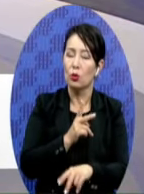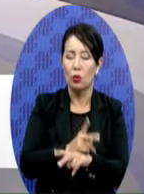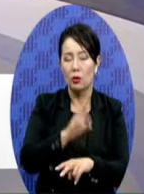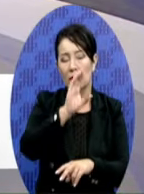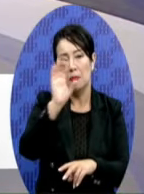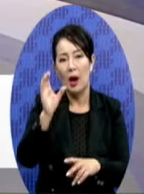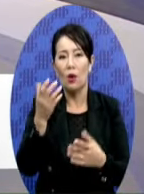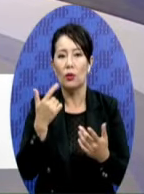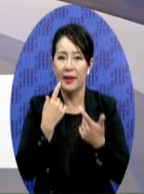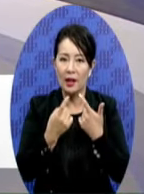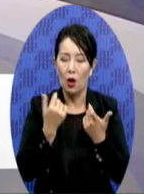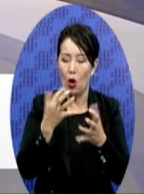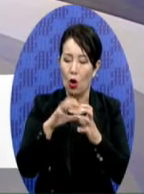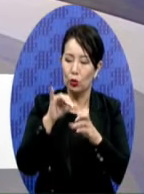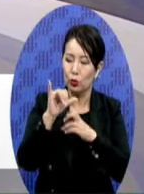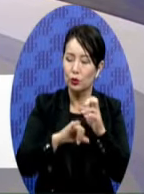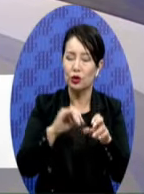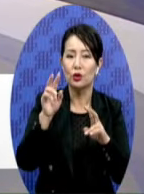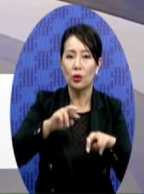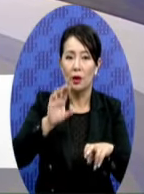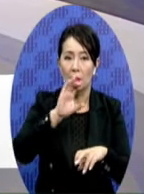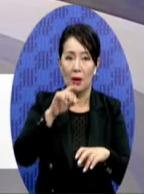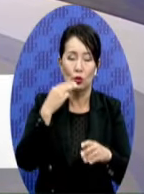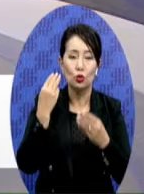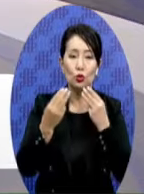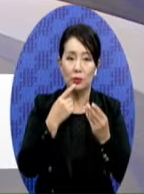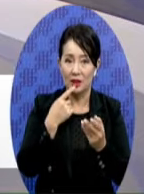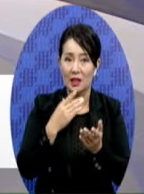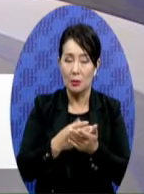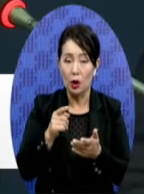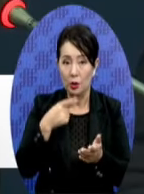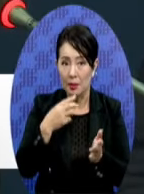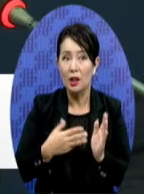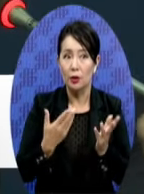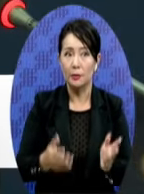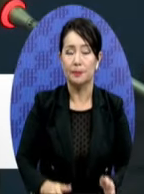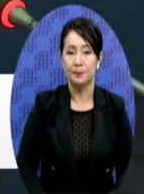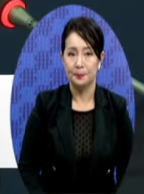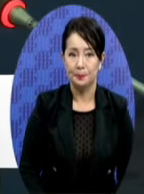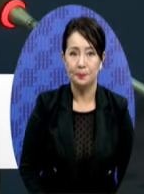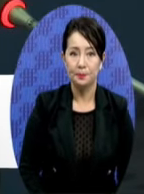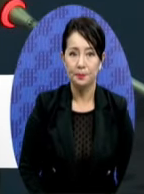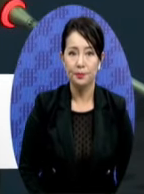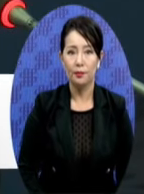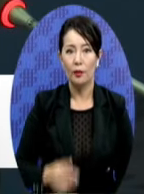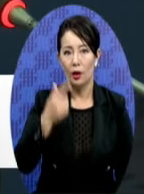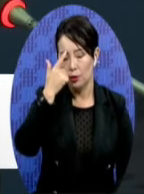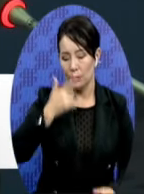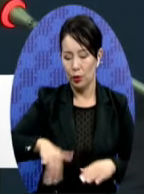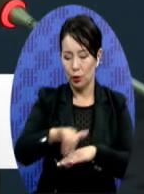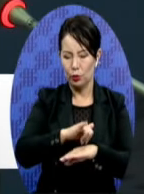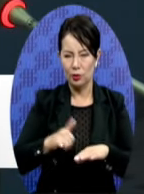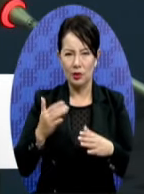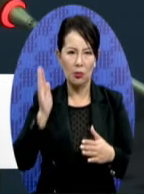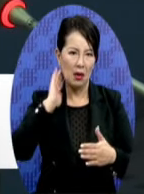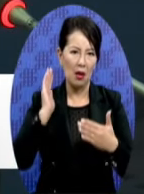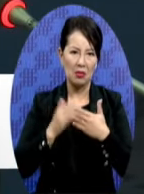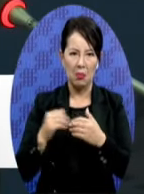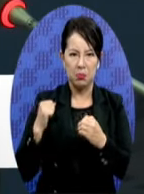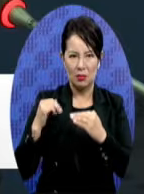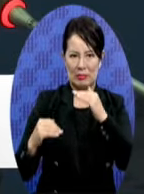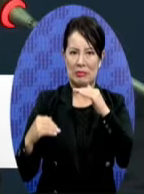судалгааны байгууллагын хүмүүс гэсэн шүүмжлэлтэй хандаж байна. За энэ яриаг үзэж та хүнд одоо хүргэе. Ус болох нь харагдаж байна. За Монгол улсад өндөр түвшний авилга газар авсан байна. Төгсөл